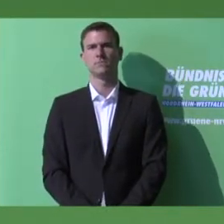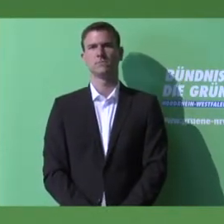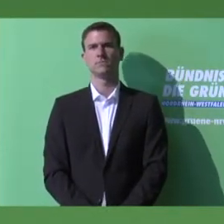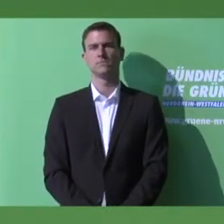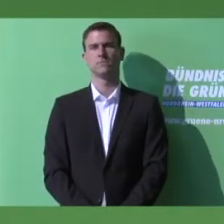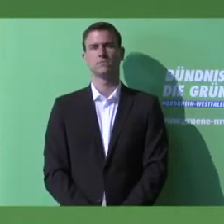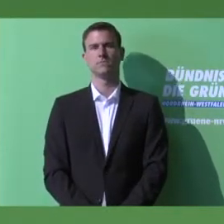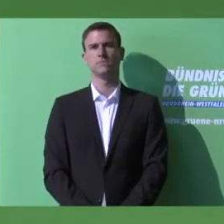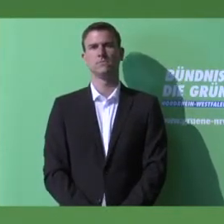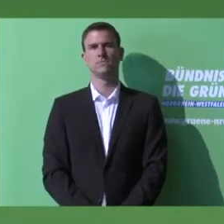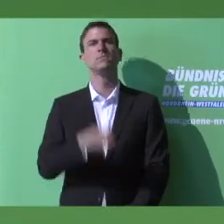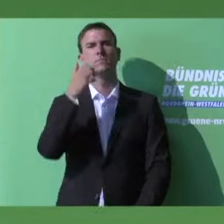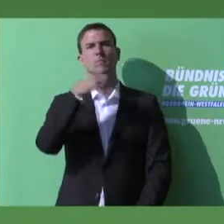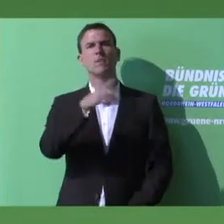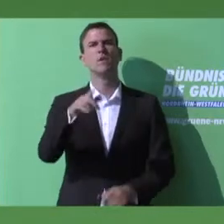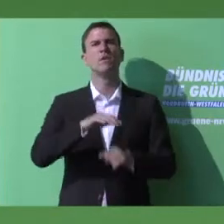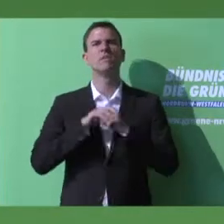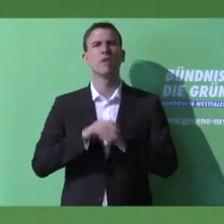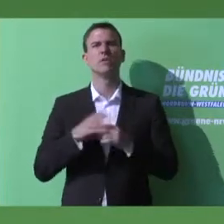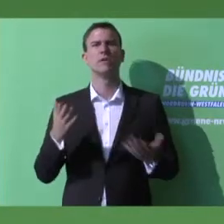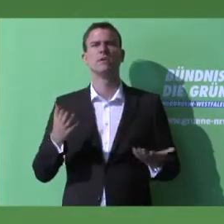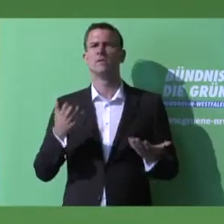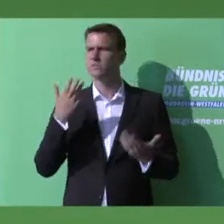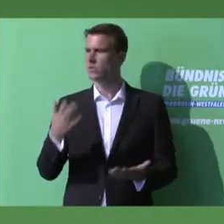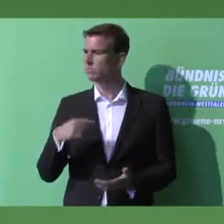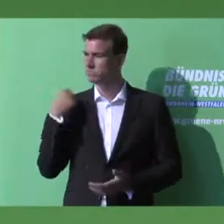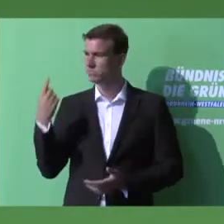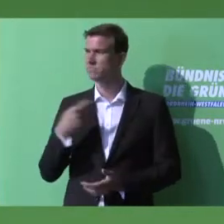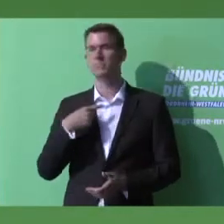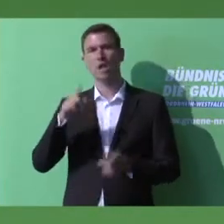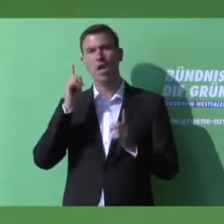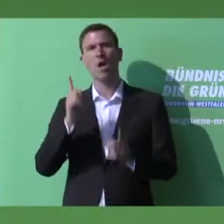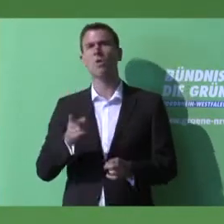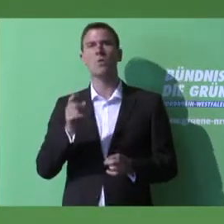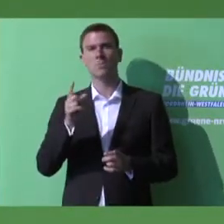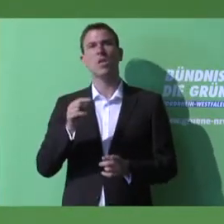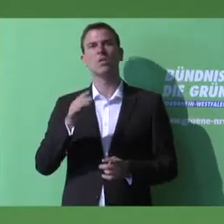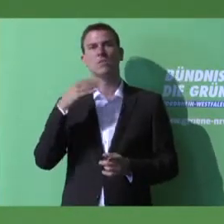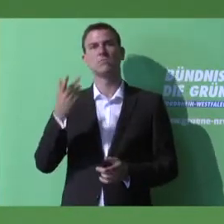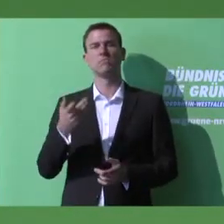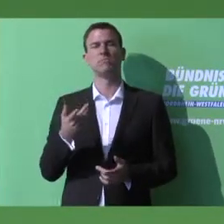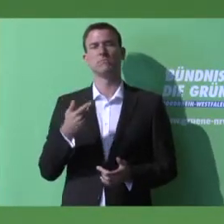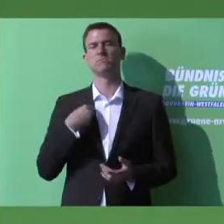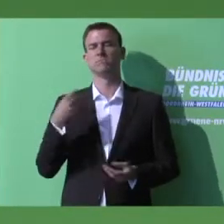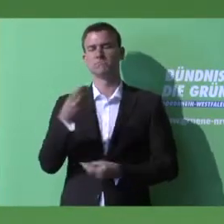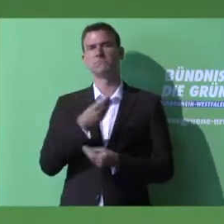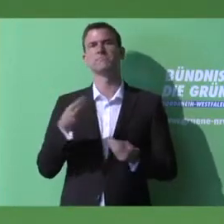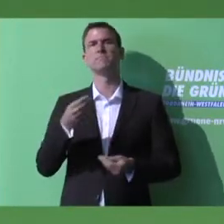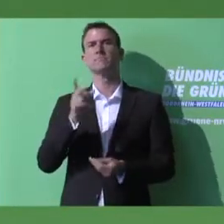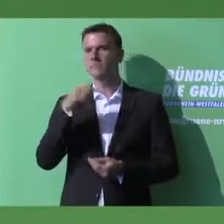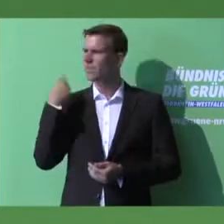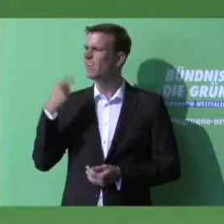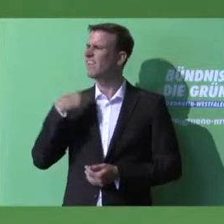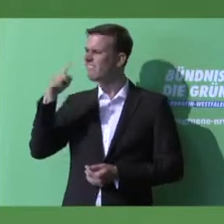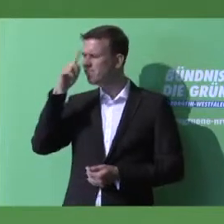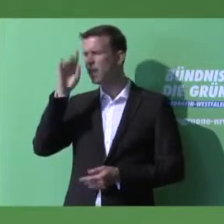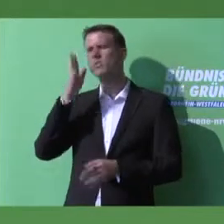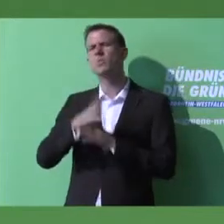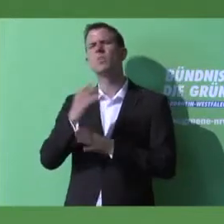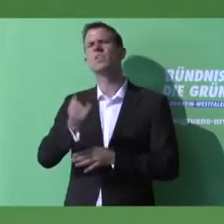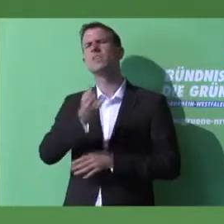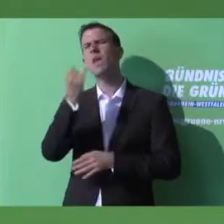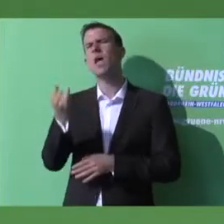Und wir Grüne, wir erlauben uns auch, über den Tag hinaus zu denken. Wir wissen doch seit Jahren,